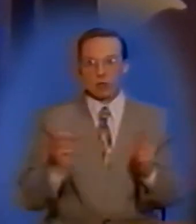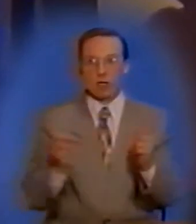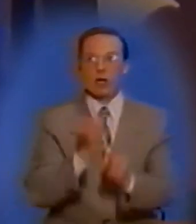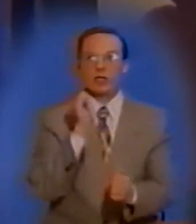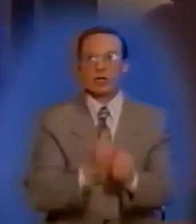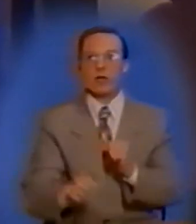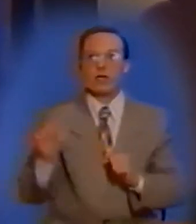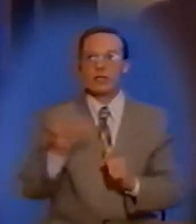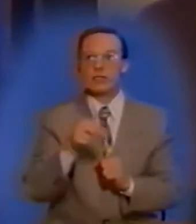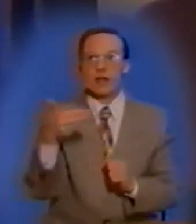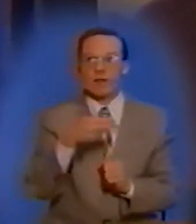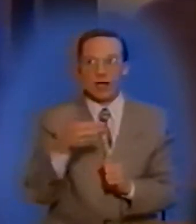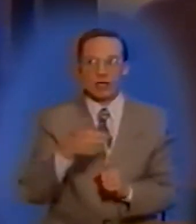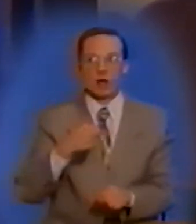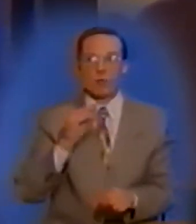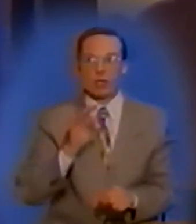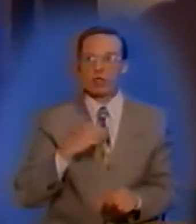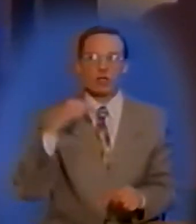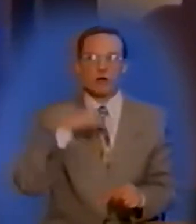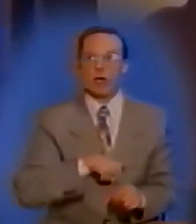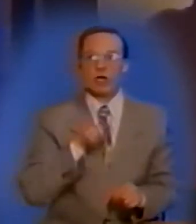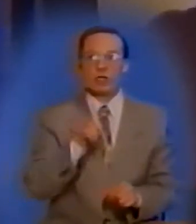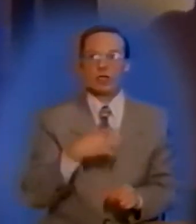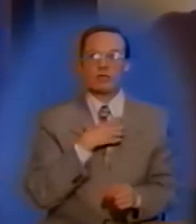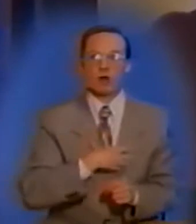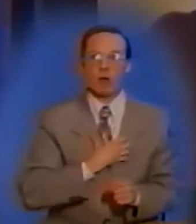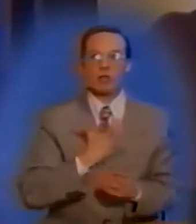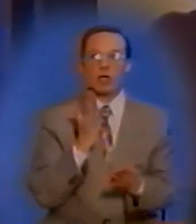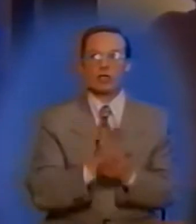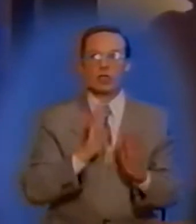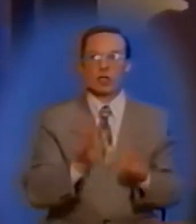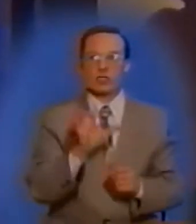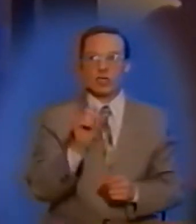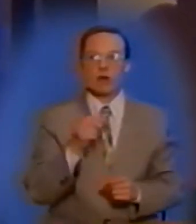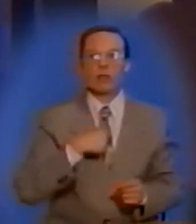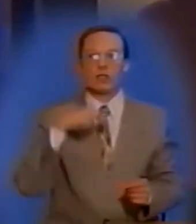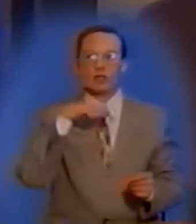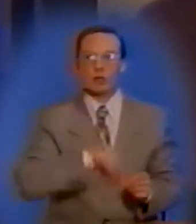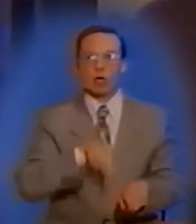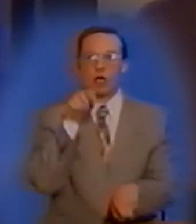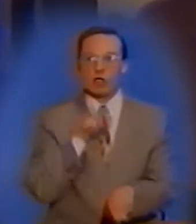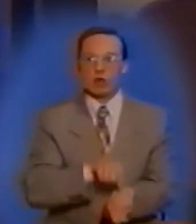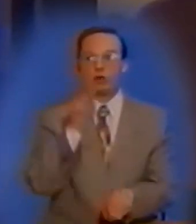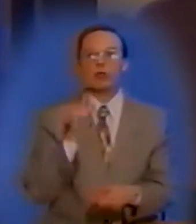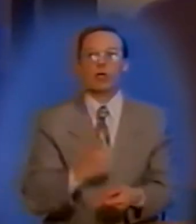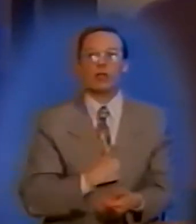kiekvieną savaitgalį. Bet aš viduje, ne tas svarbiausia, kad yra kažkoks seksas, bet aš viduje jaučiu, kad aš